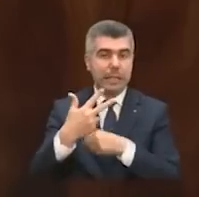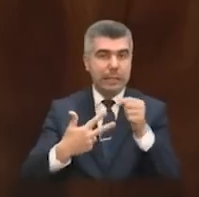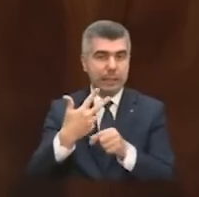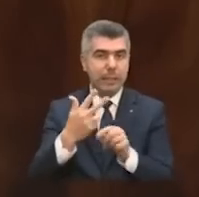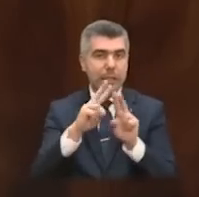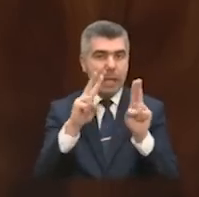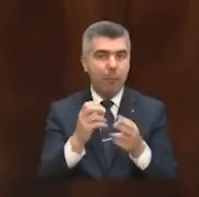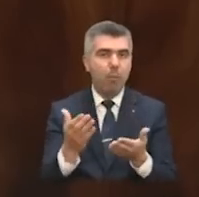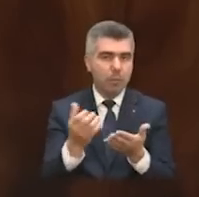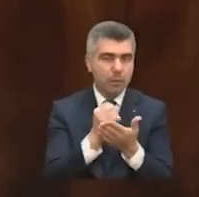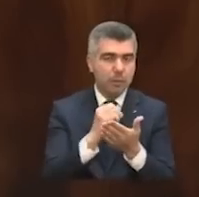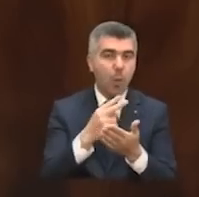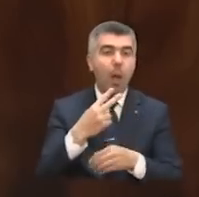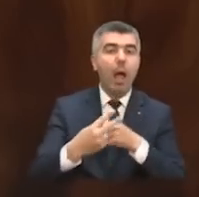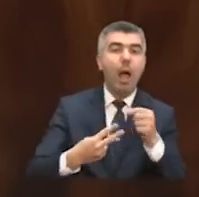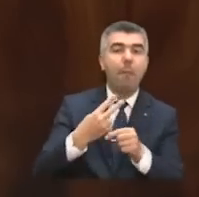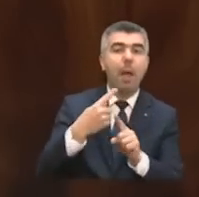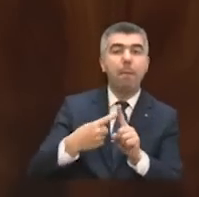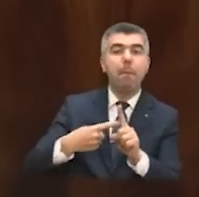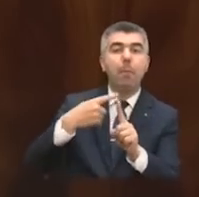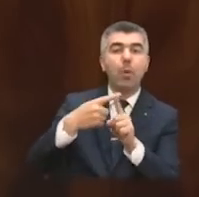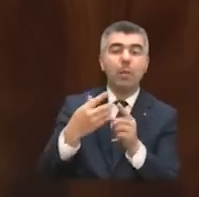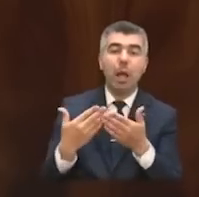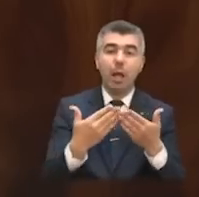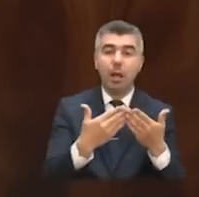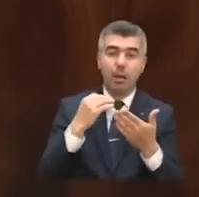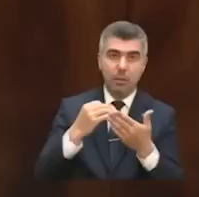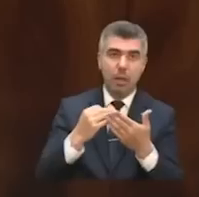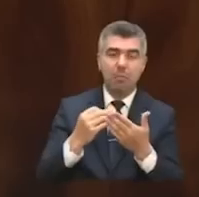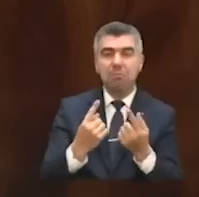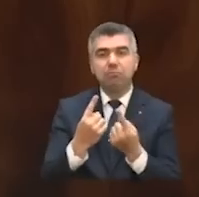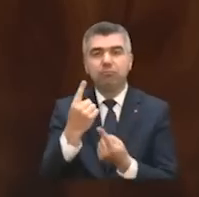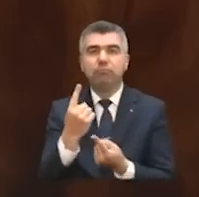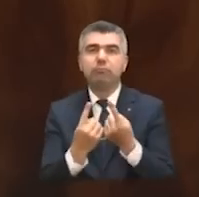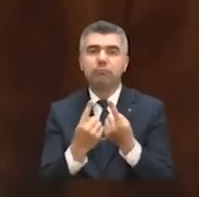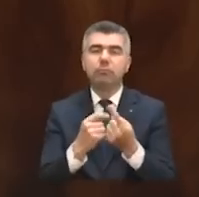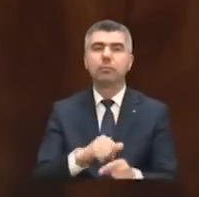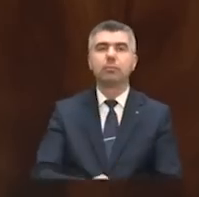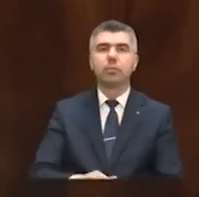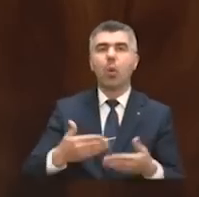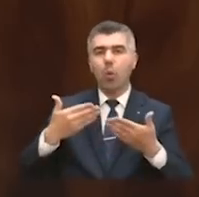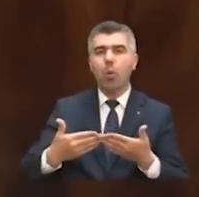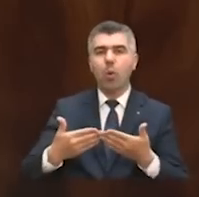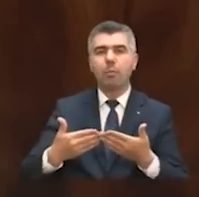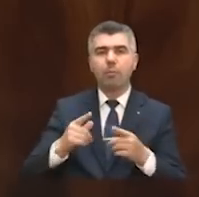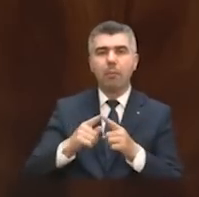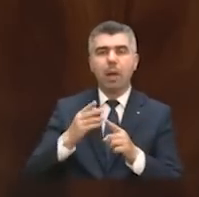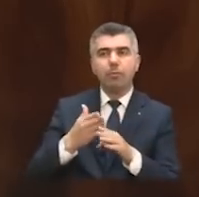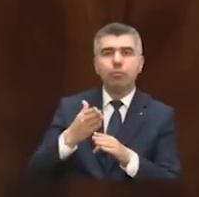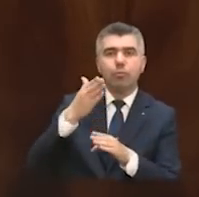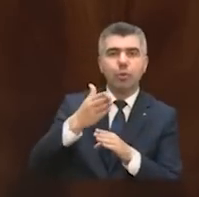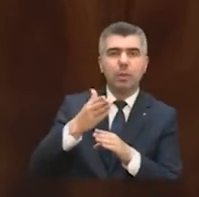مشى ليكونومي ولا هذا، قا عامين جاب نقاط مزيانه، قال غادي اليوم بغيت ندوز للو ان سي جي،